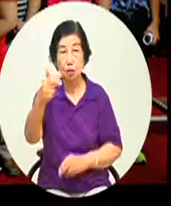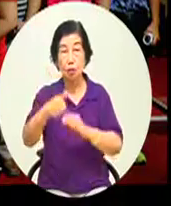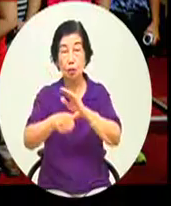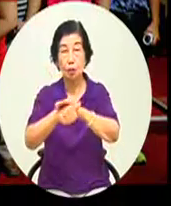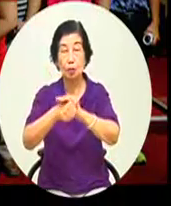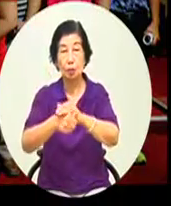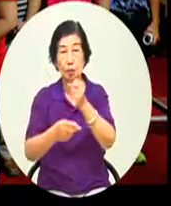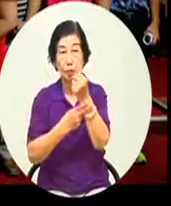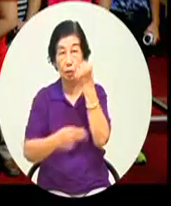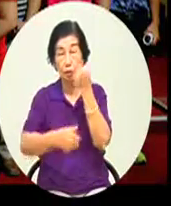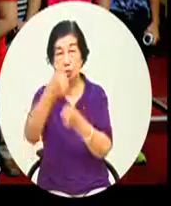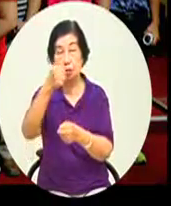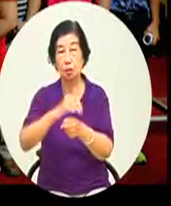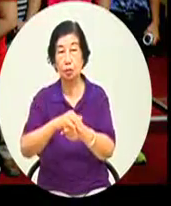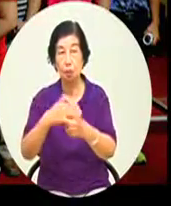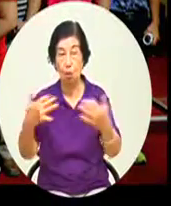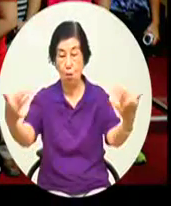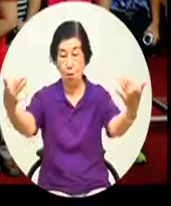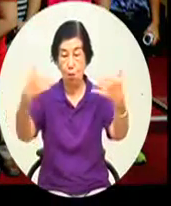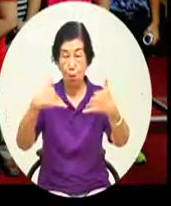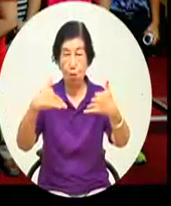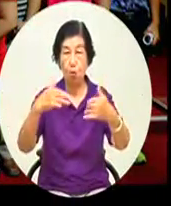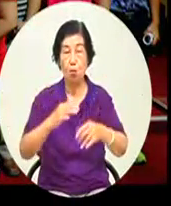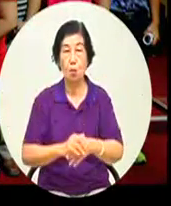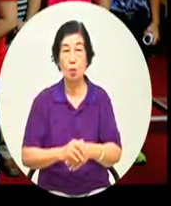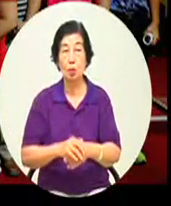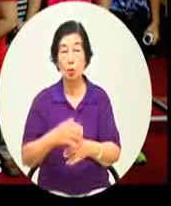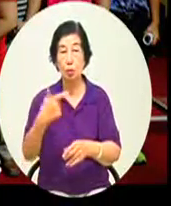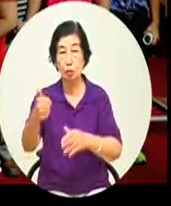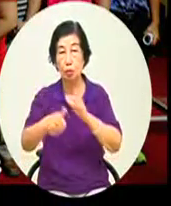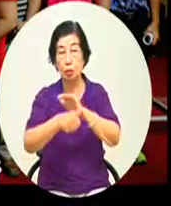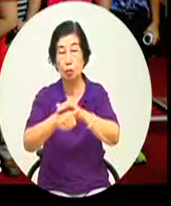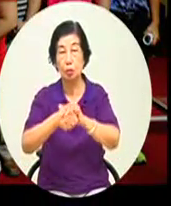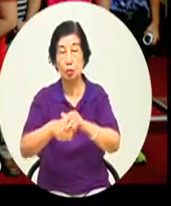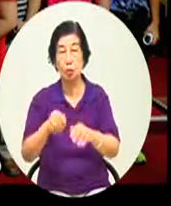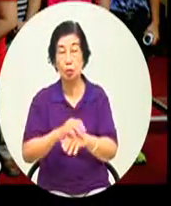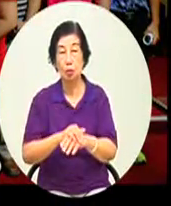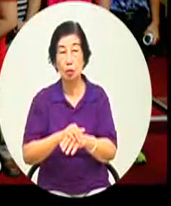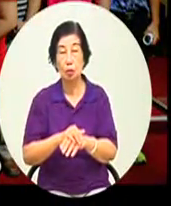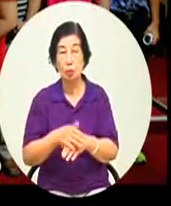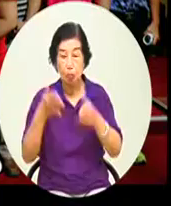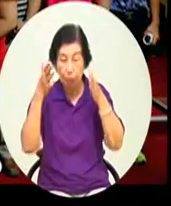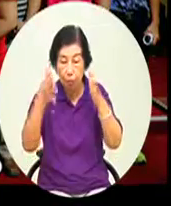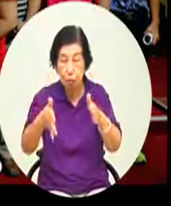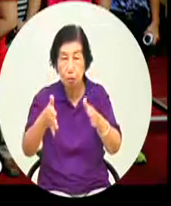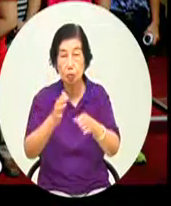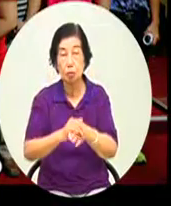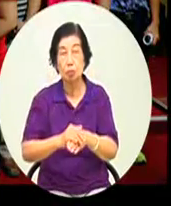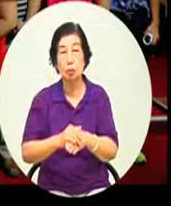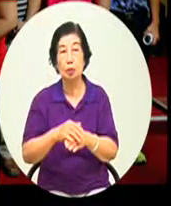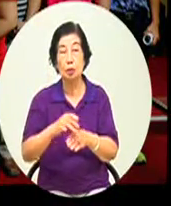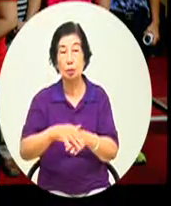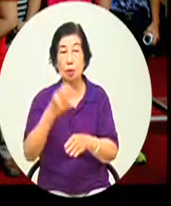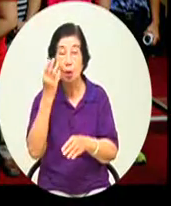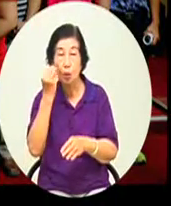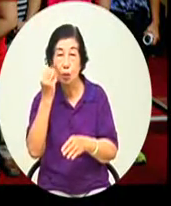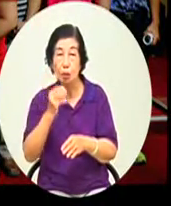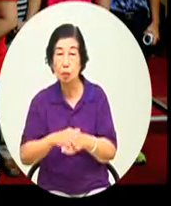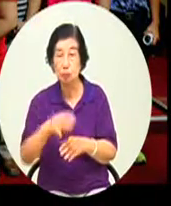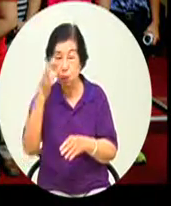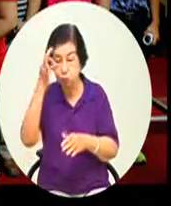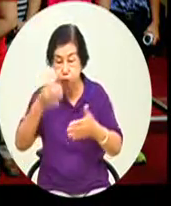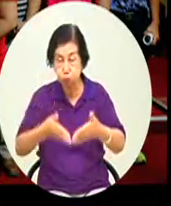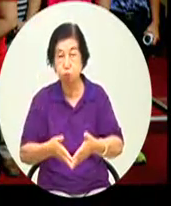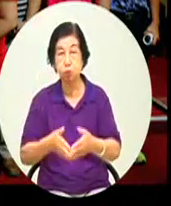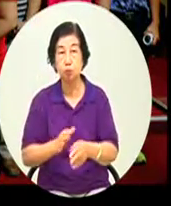交稿，就表示讲六股，大家因这里对六股的观光，大家偌重视啦。我看